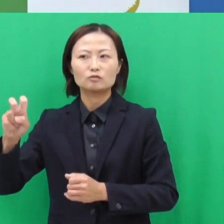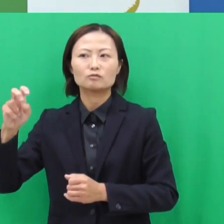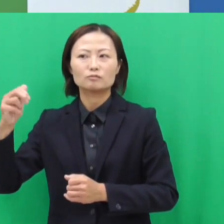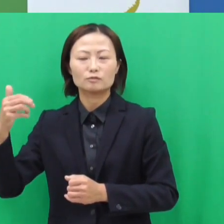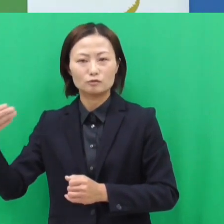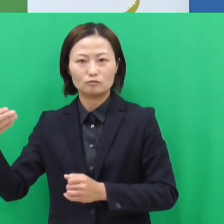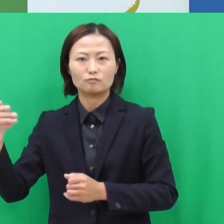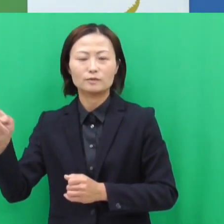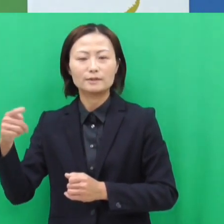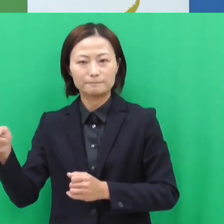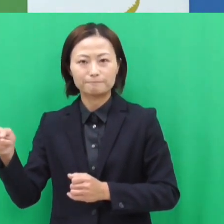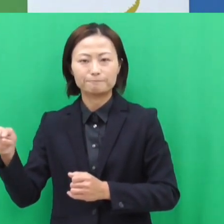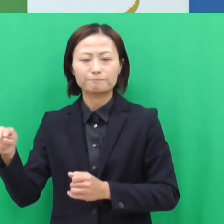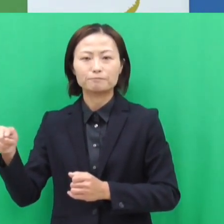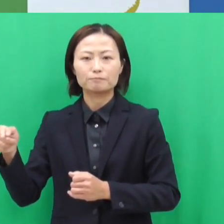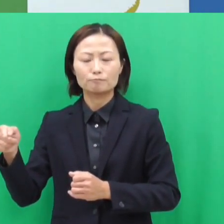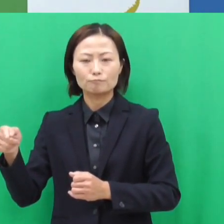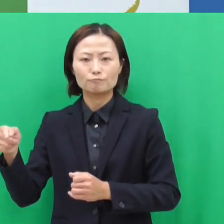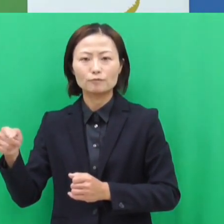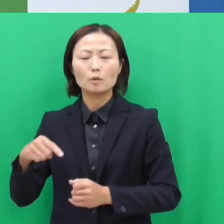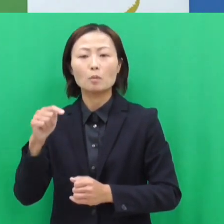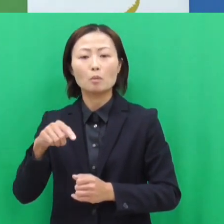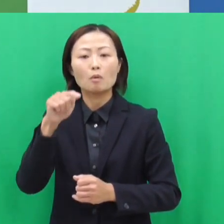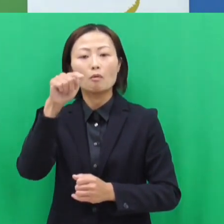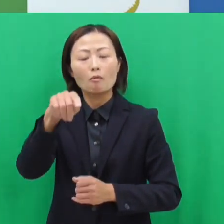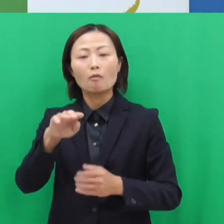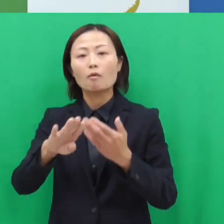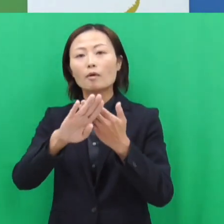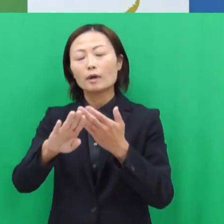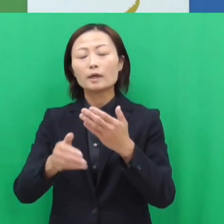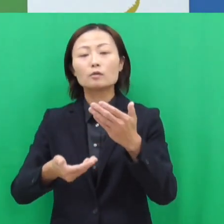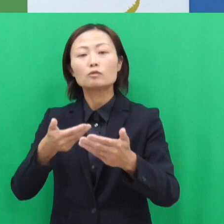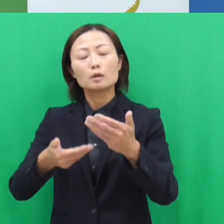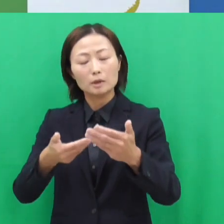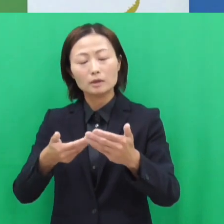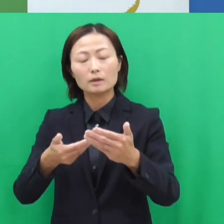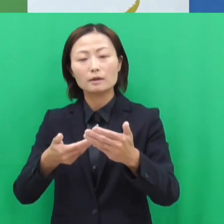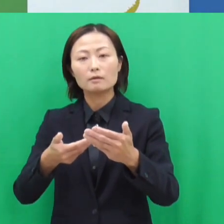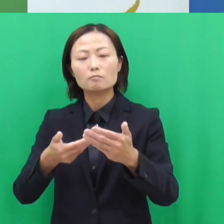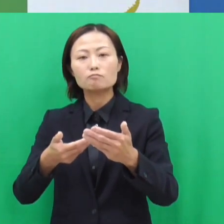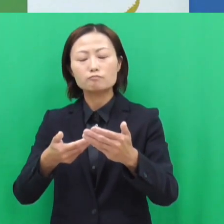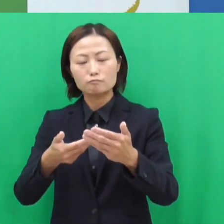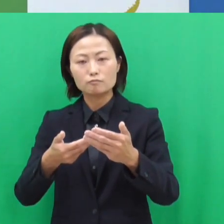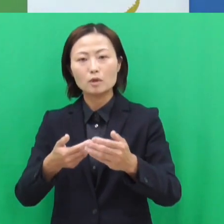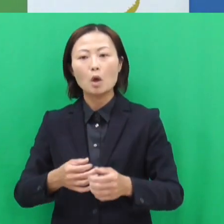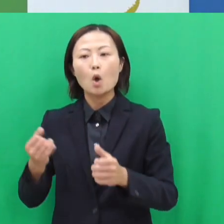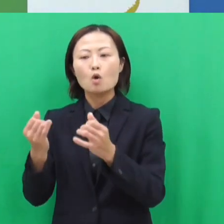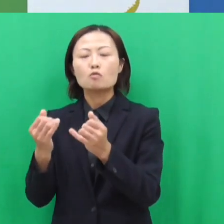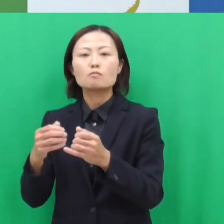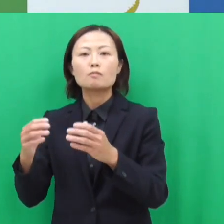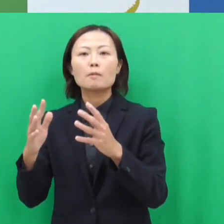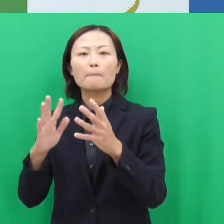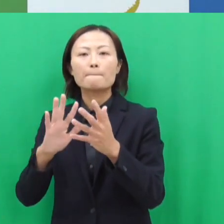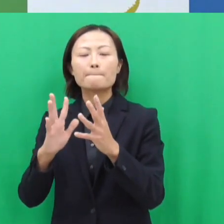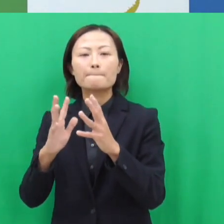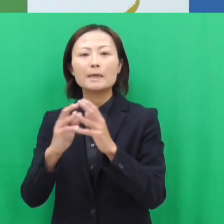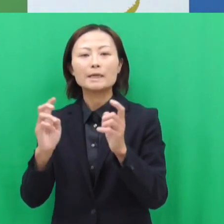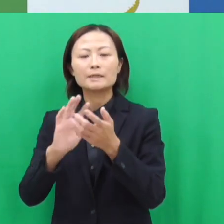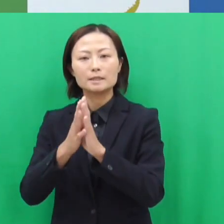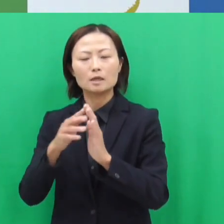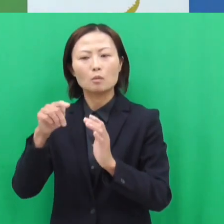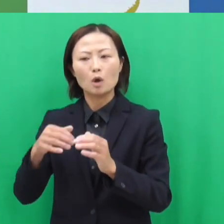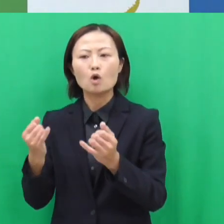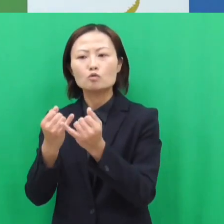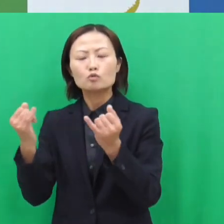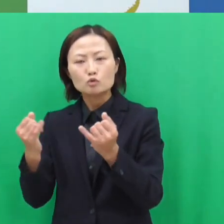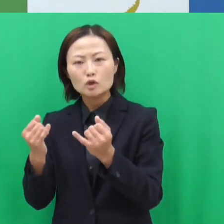は他県と比較いたしますと非常に少数派となっております他の件は大体男性の方が圧倒的に多いんですけども宮城県はなぜか女性